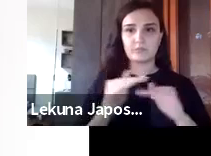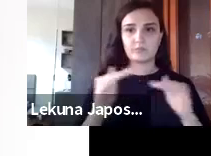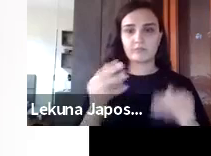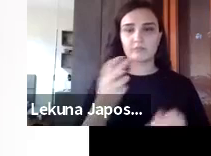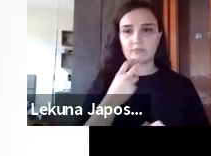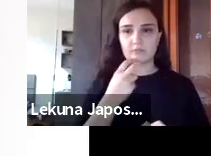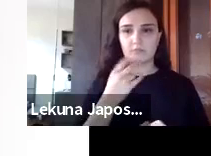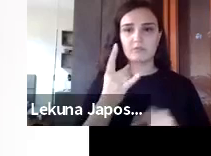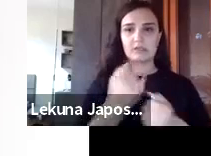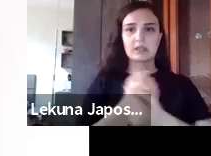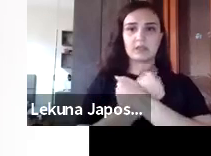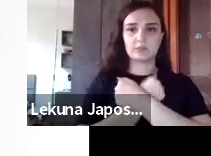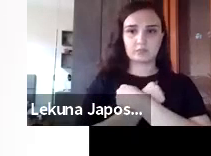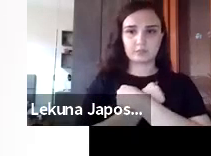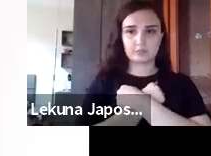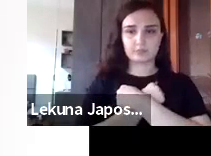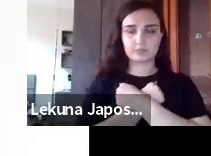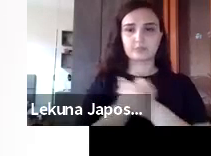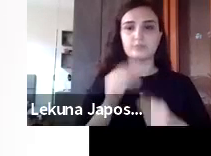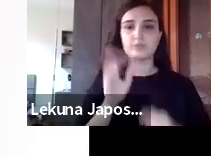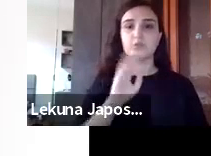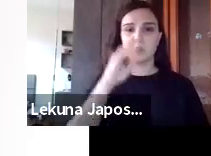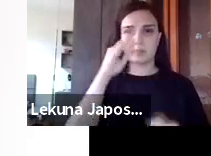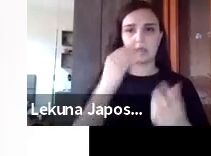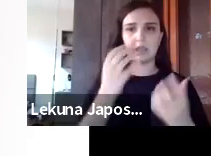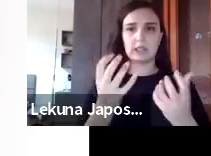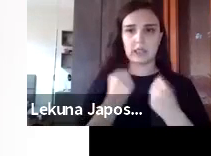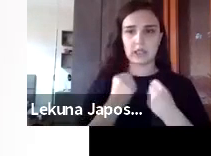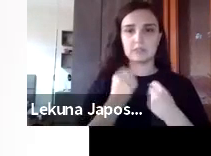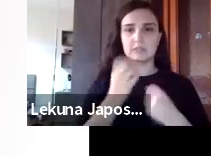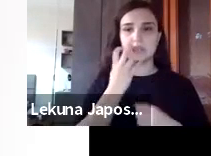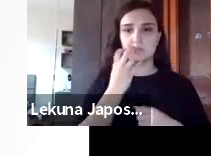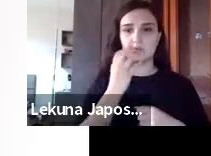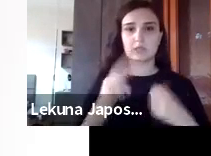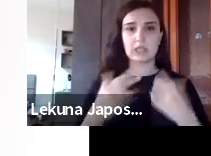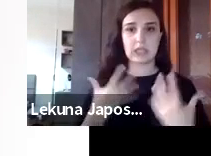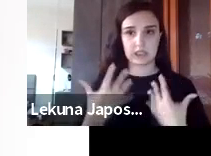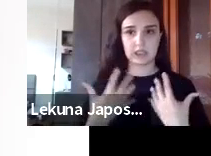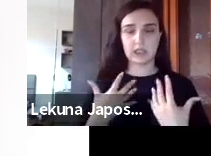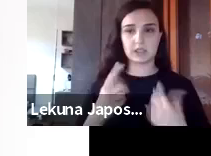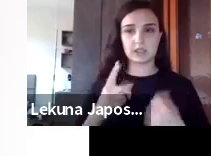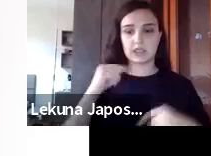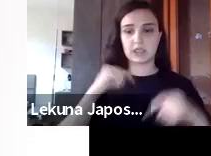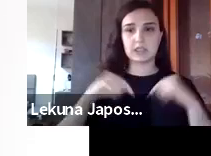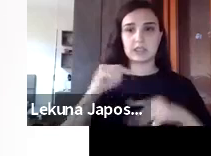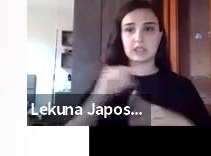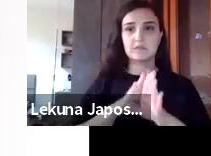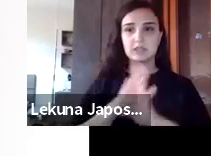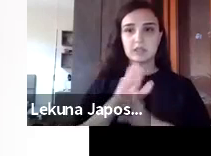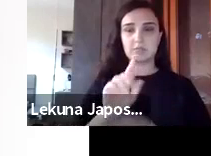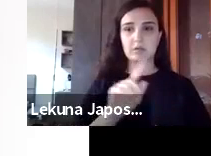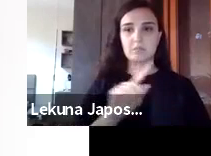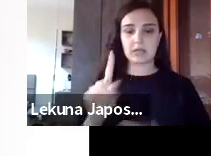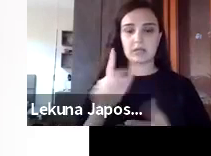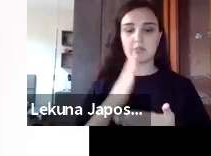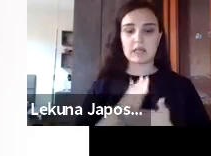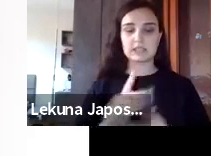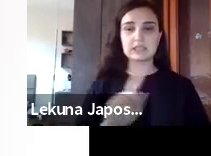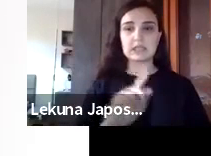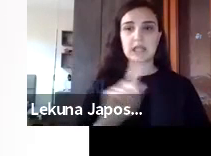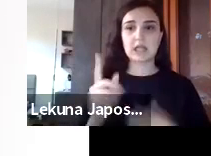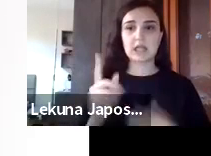ბავშვის ჩახუტება, ანუ იღებს მშობელი, რა თქმა უნდა, იმ ენერგიას, რომლითაც ივსება, მაგრამ არის რაღაცები,